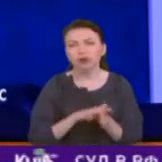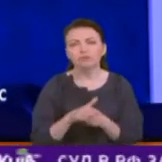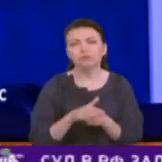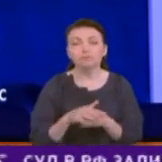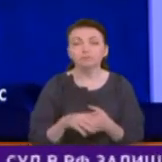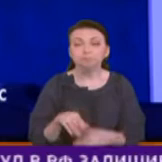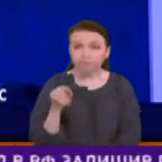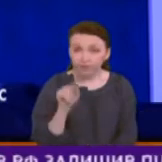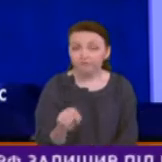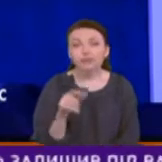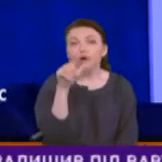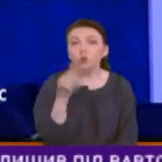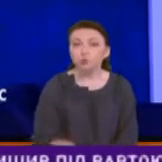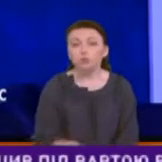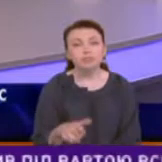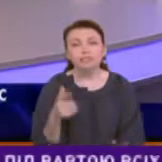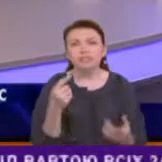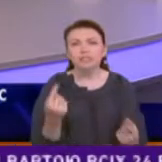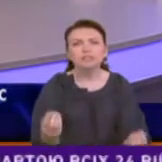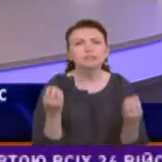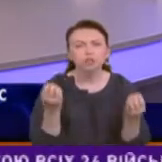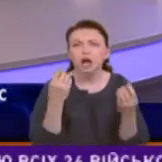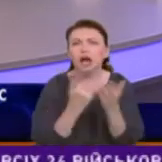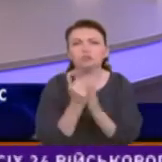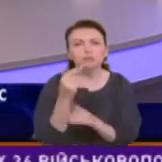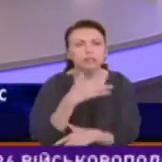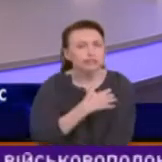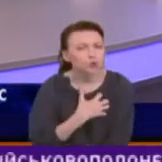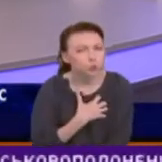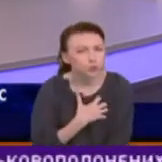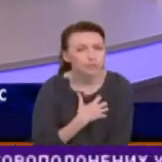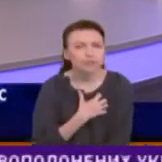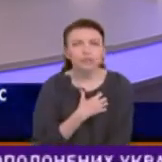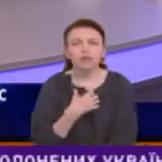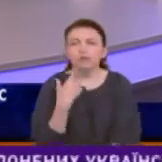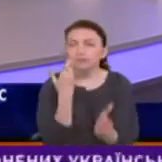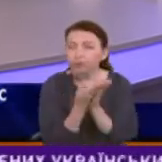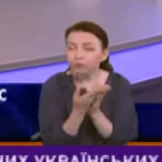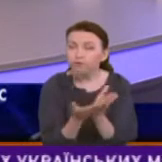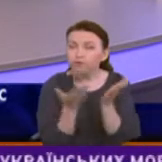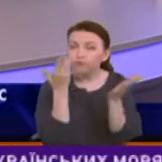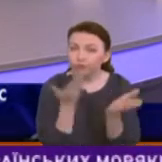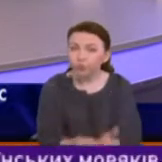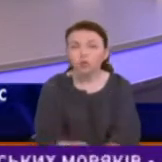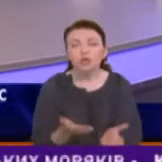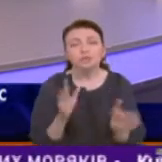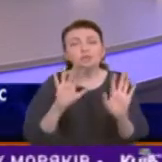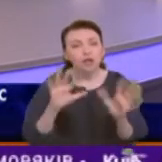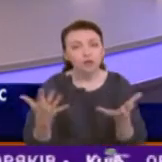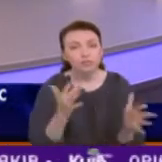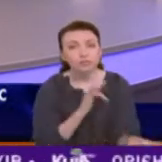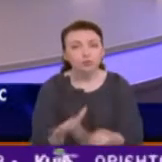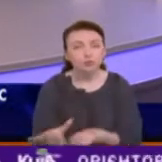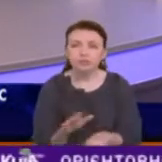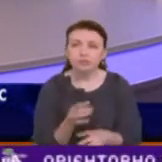І він, як, знаєте, людина з просто надзвичайною інтуїцією нам алярмує, що от сталися процеси, які